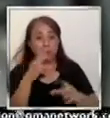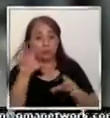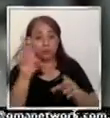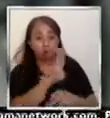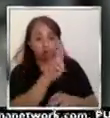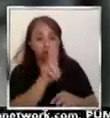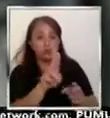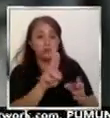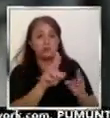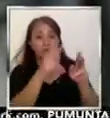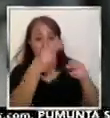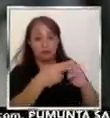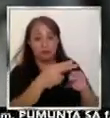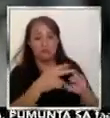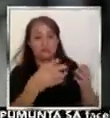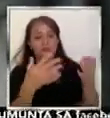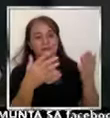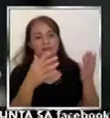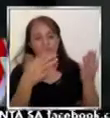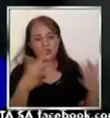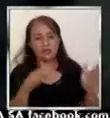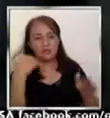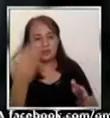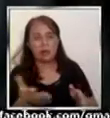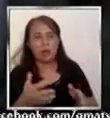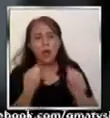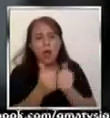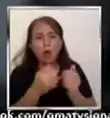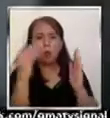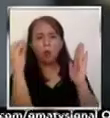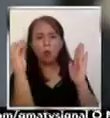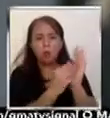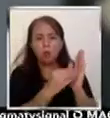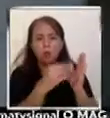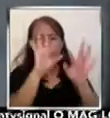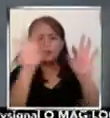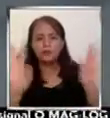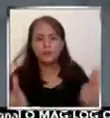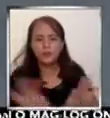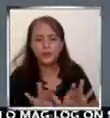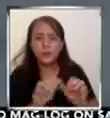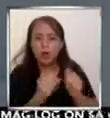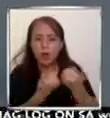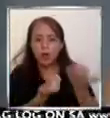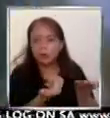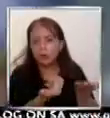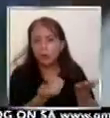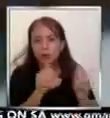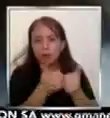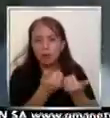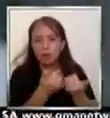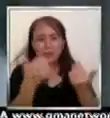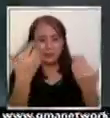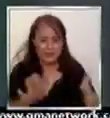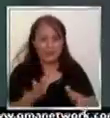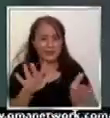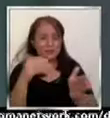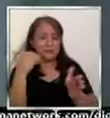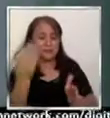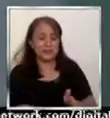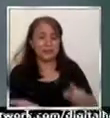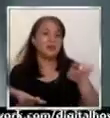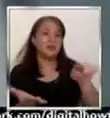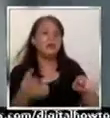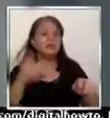na. That makes you wonder, parang naka-fill up ng form. Parang naka-fill up ng form yung patay. Dapat siya